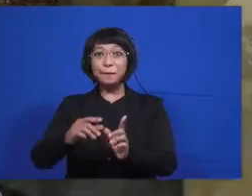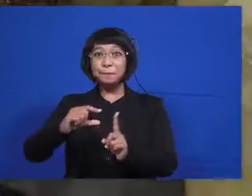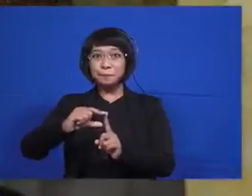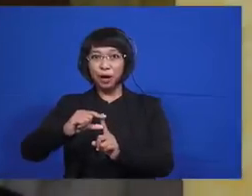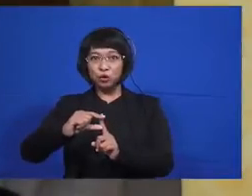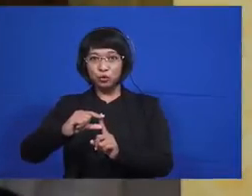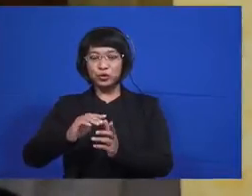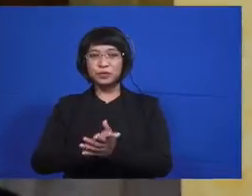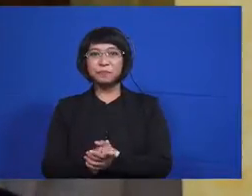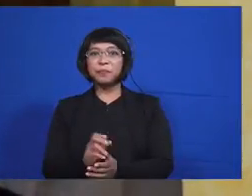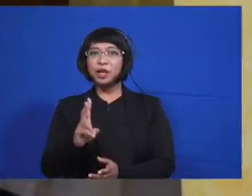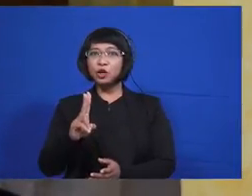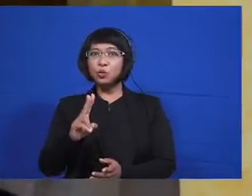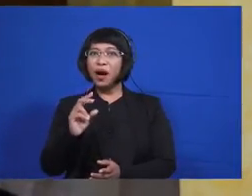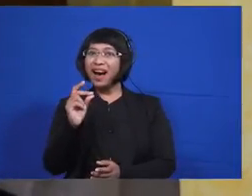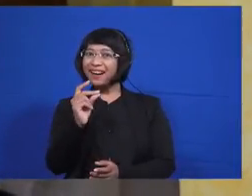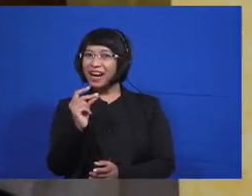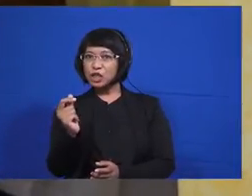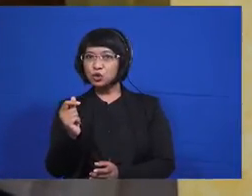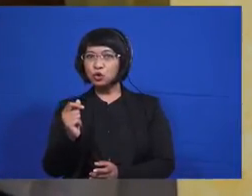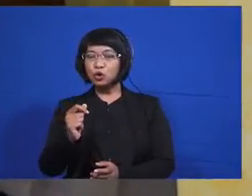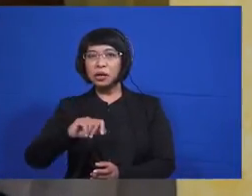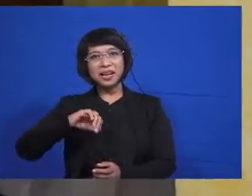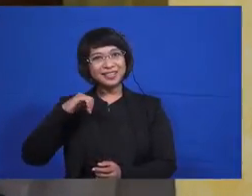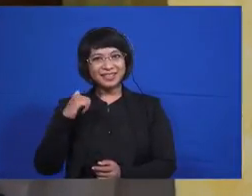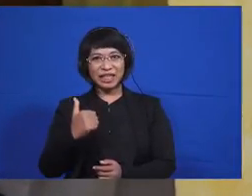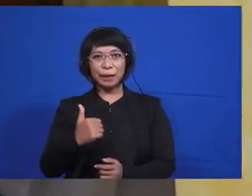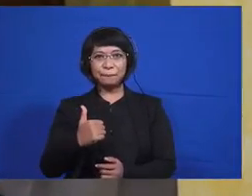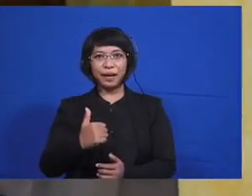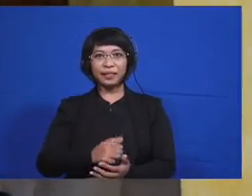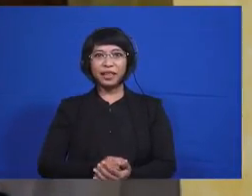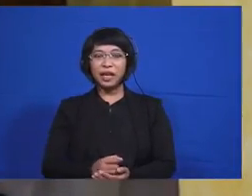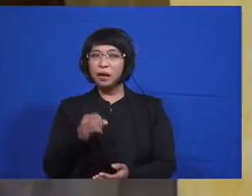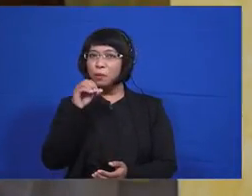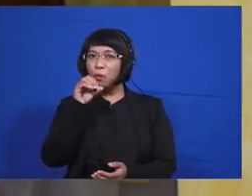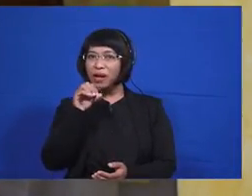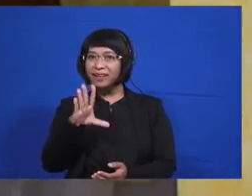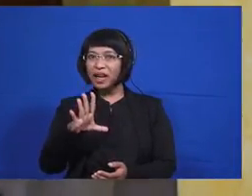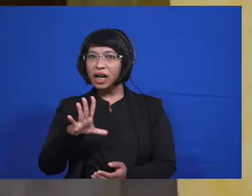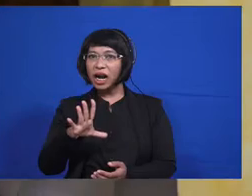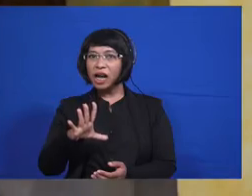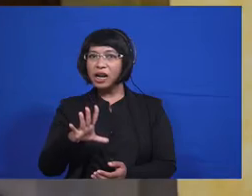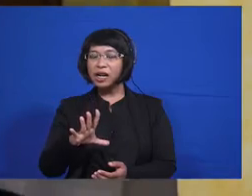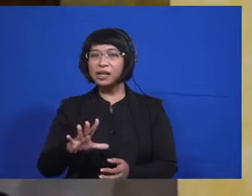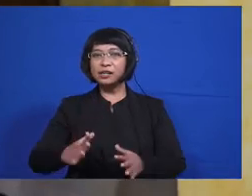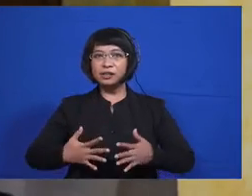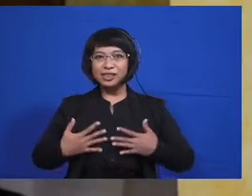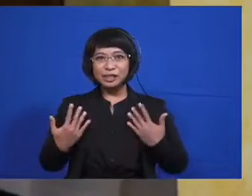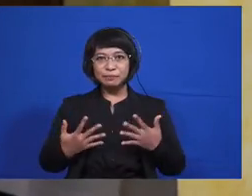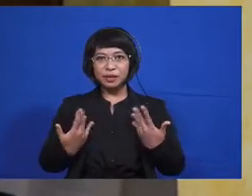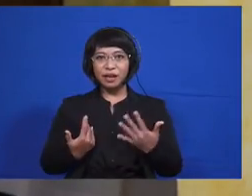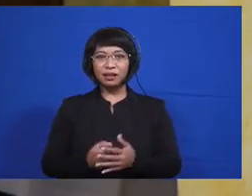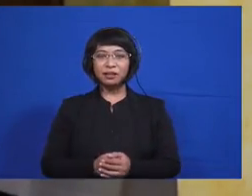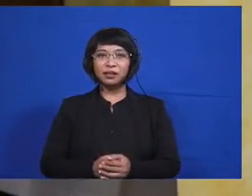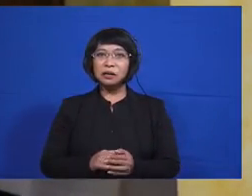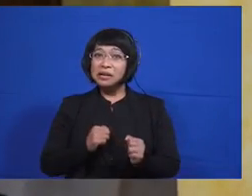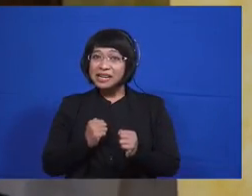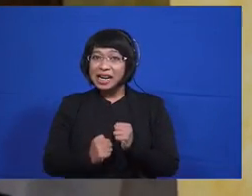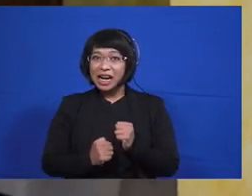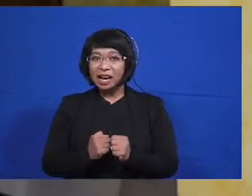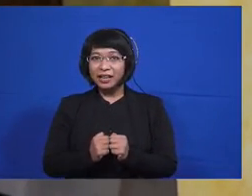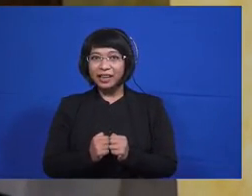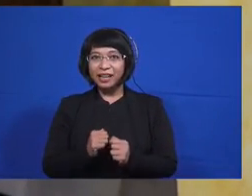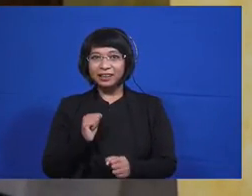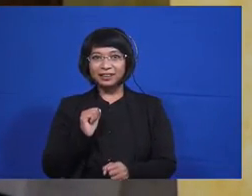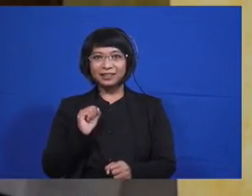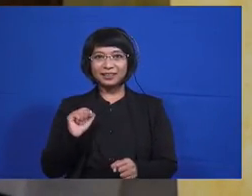Dua rasul yang sangat hebat mewartakan kabar baik, mewartakan karya keselamatan